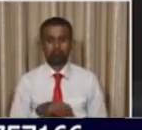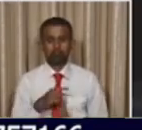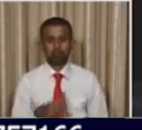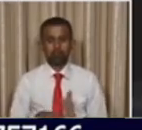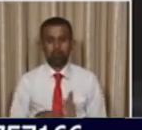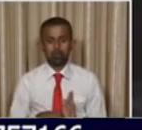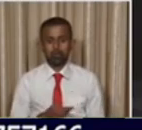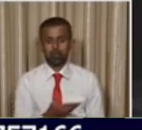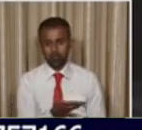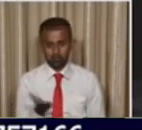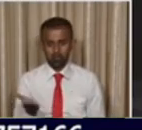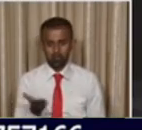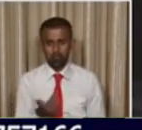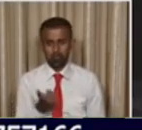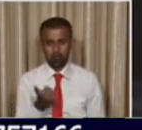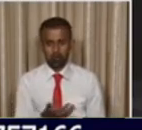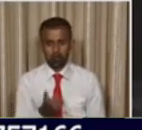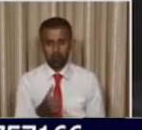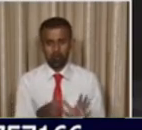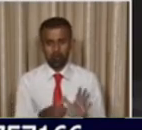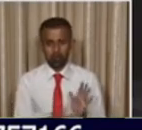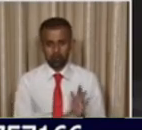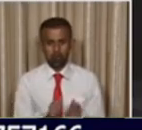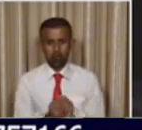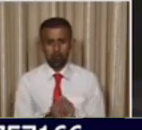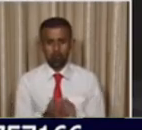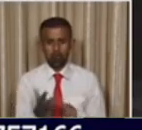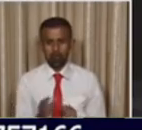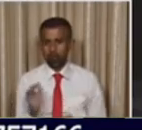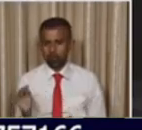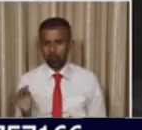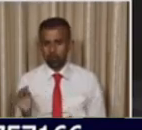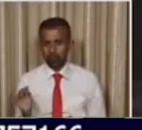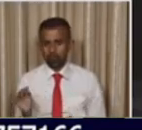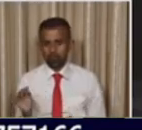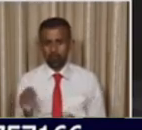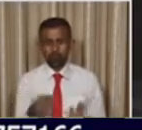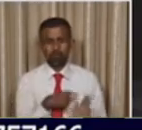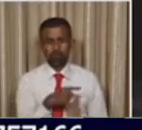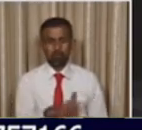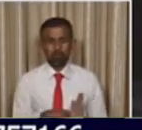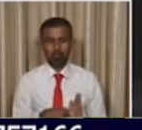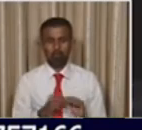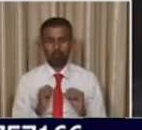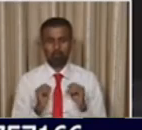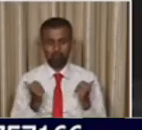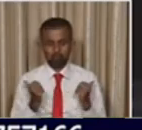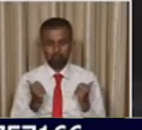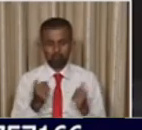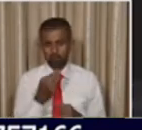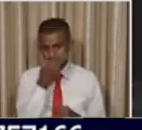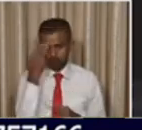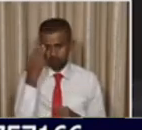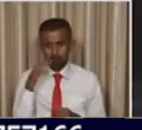திருத்தங்களை செய்திருக்கிறீர்கள். ஆனால் எங்களை பொறுத்தவரையிலே நான் ஒரு இந்த நாட்டினுடைய ஒரு தேசத்து குடிமகனாக, தமிழ் தேசத்து குடிமகனாக நான்